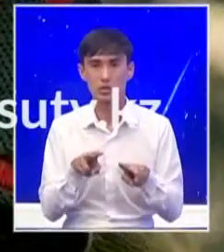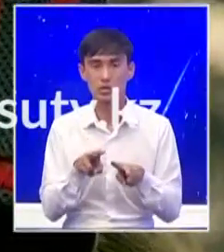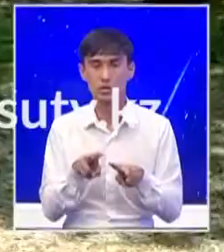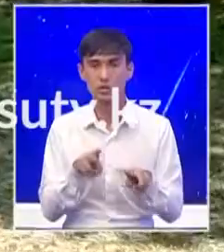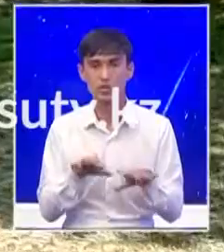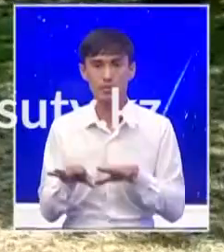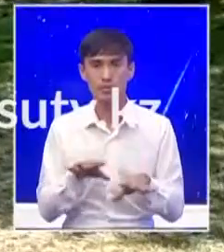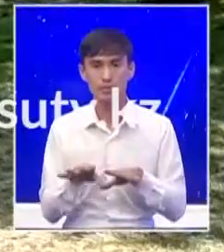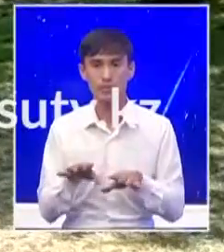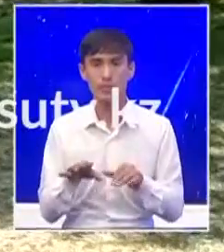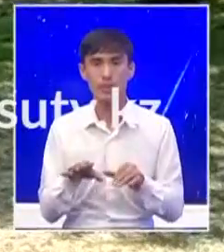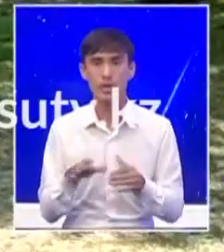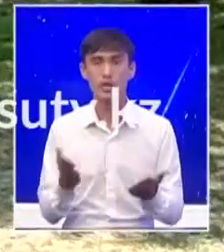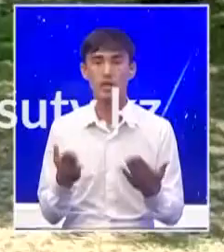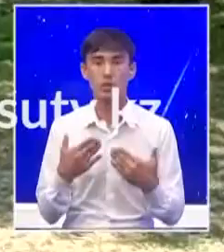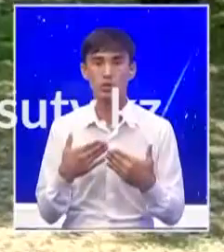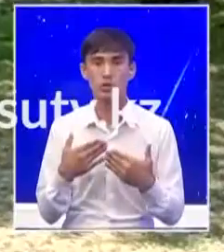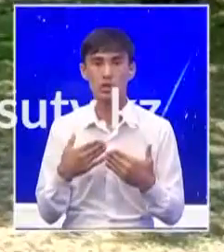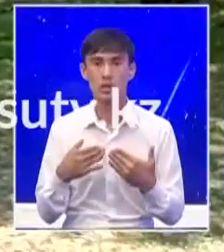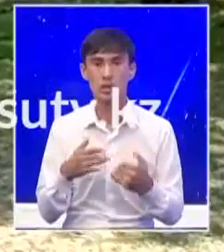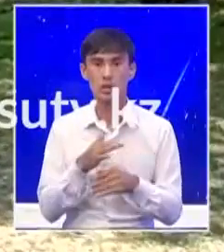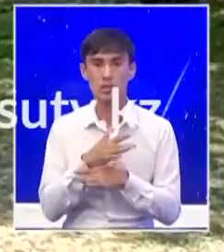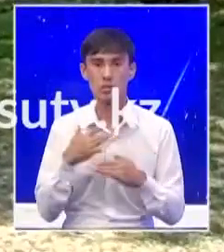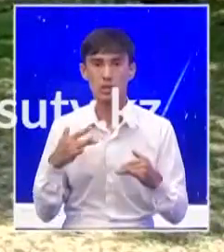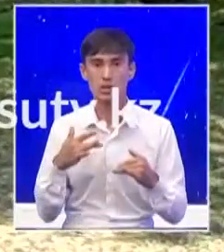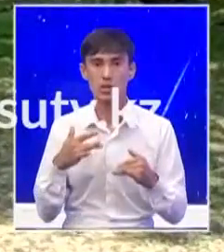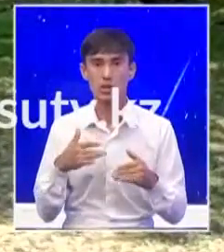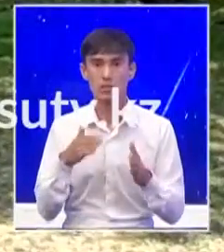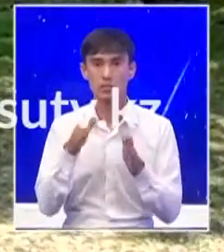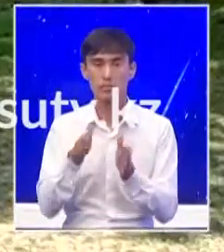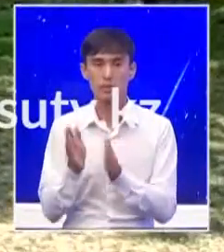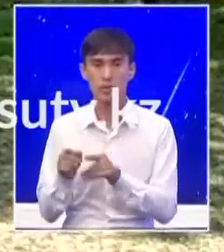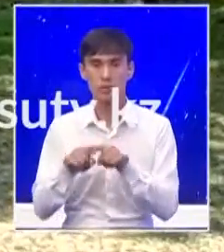Демалыс шалындарға негізінен өрт қауіпсіздік ережелерін сақтау бойынша